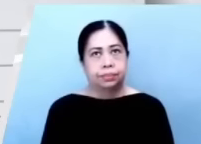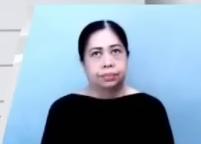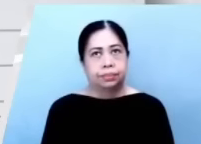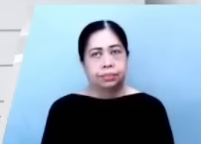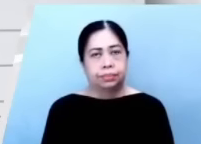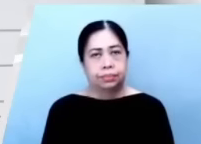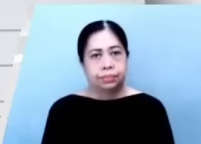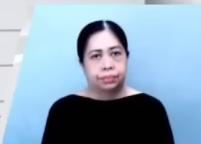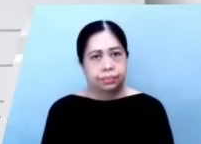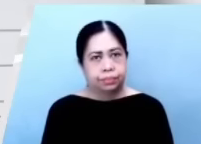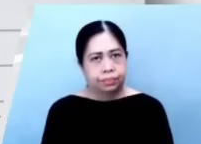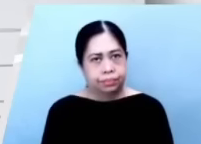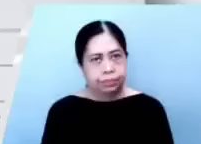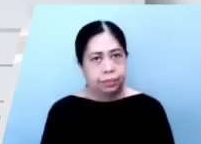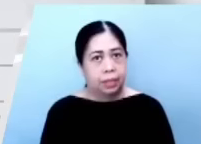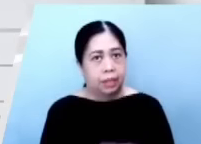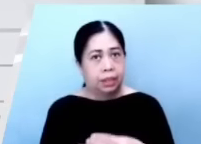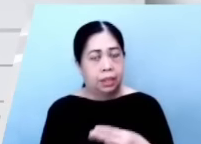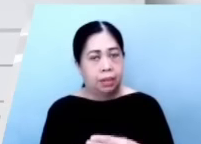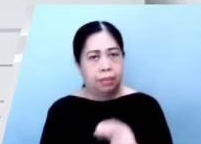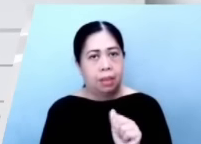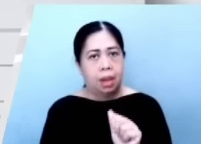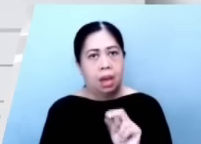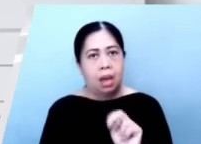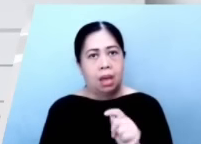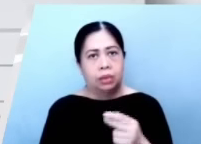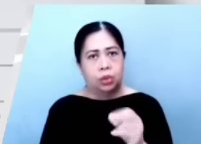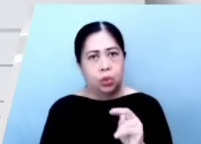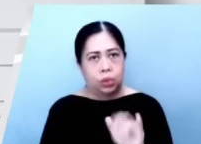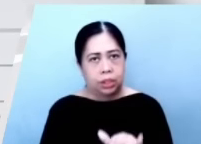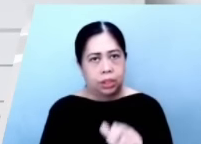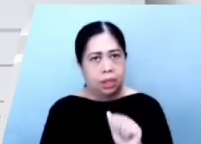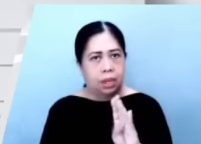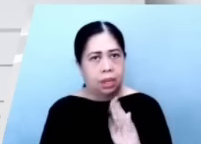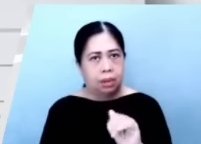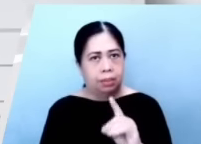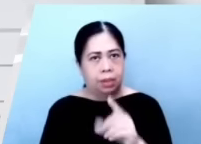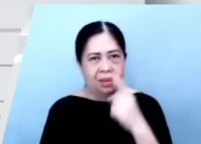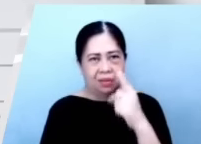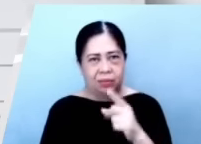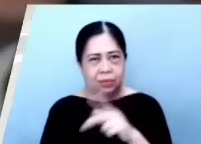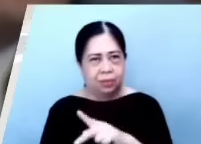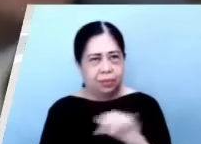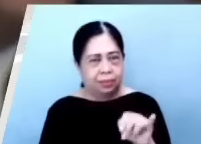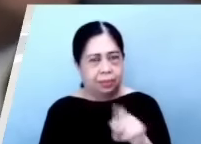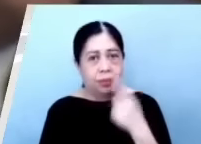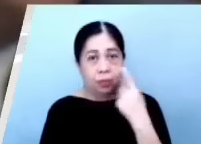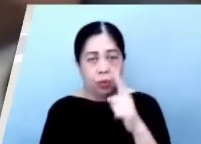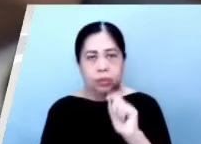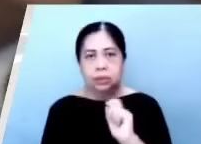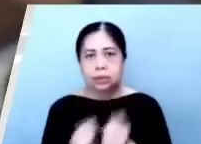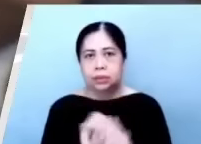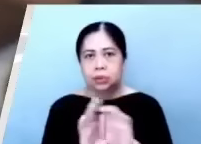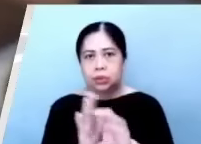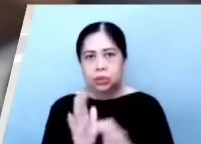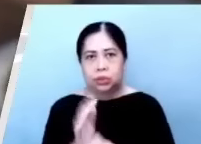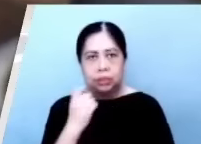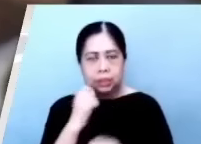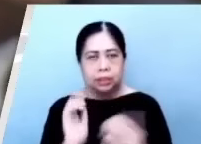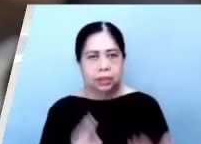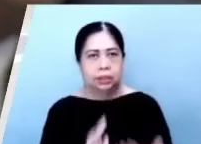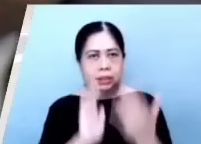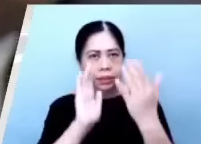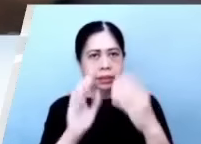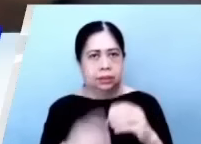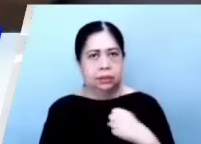Pangalang Anthony Abad ang nasa signature form para sa People's Initiative para baguhin ang konstitusyon. Kanina, humarap na siya sa Senado.